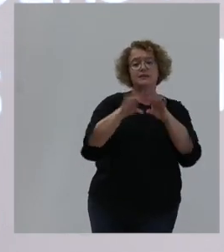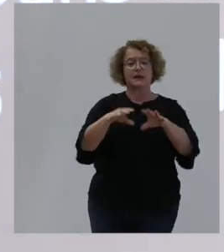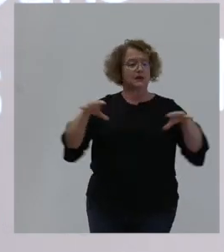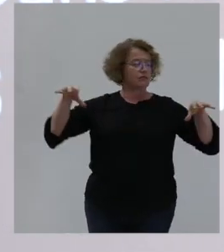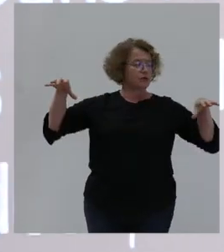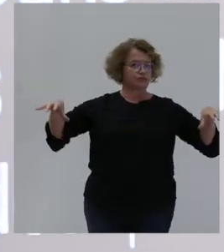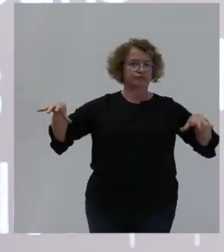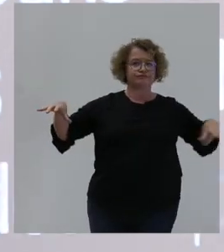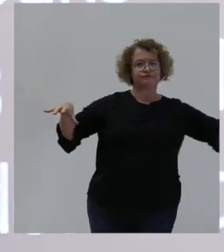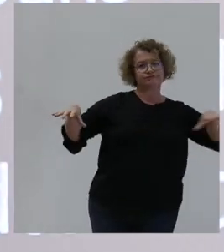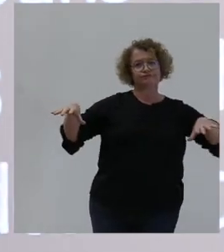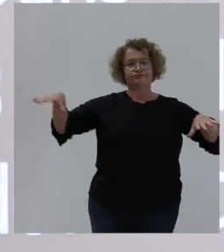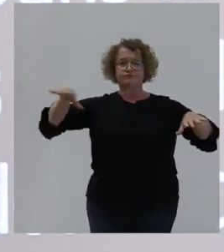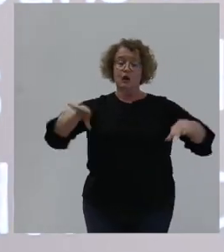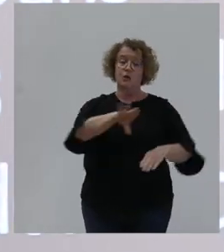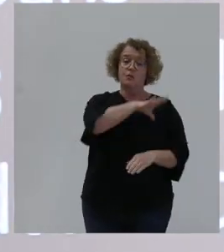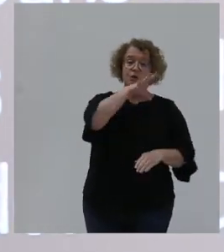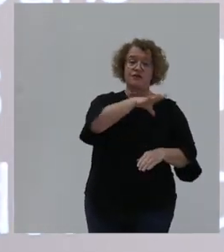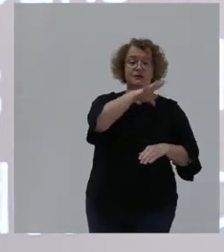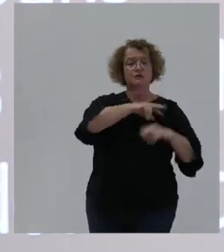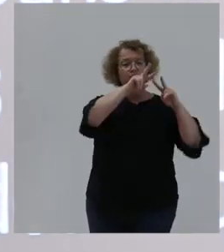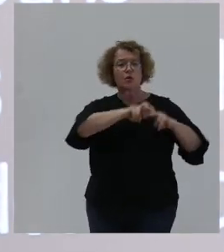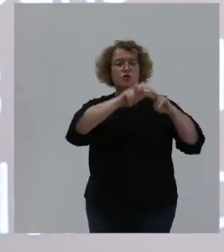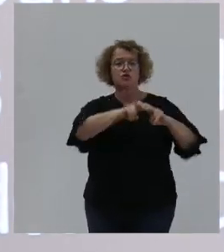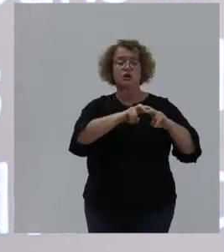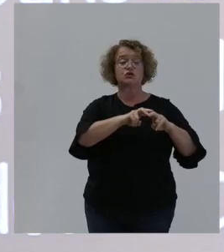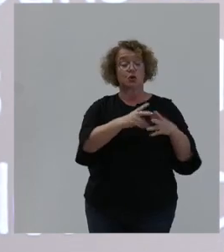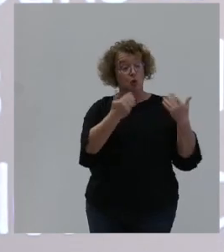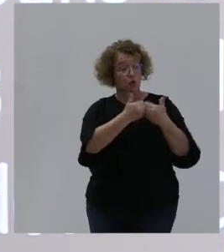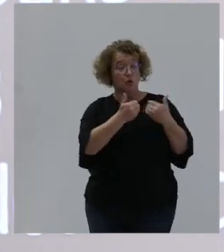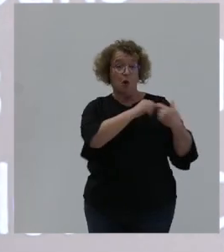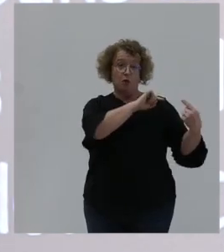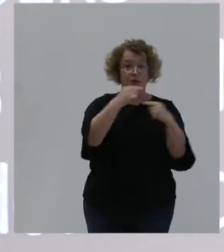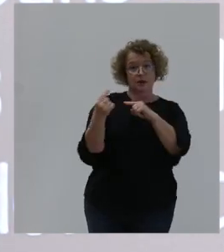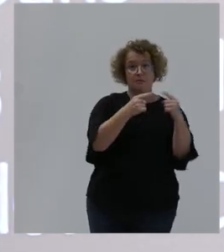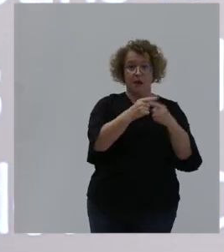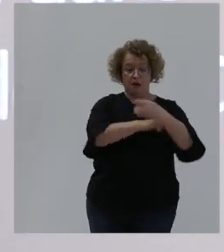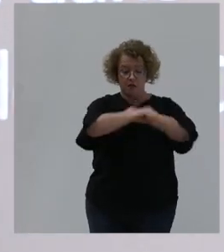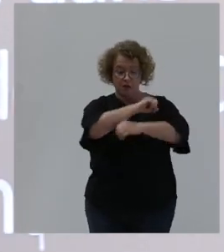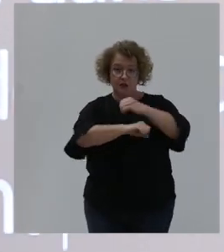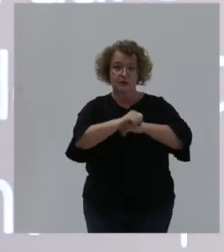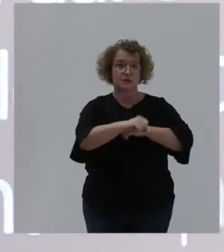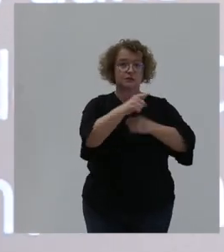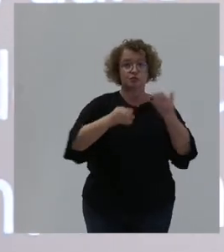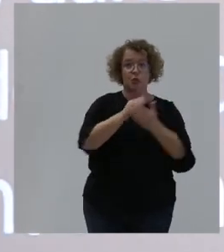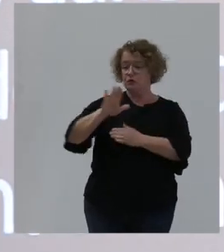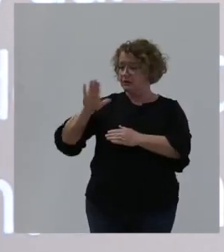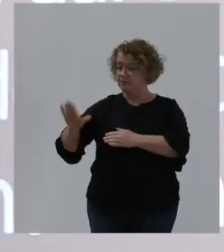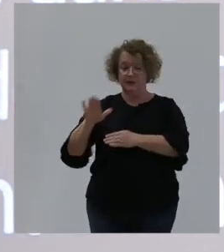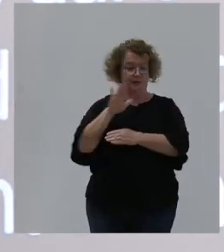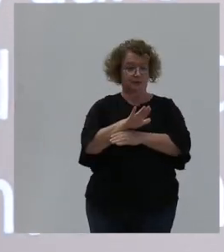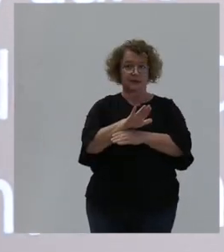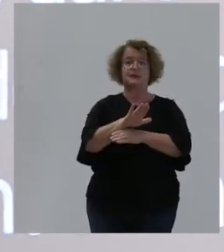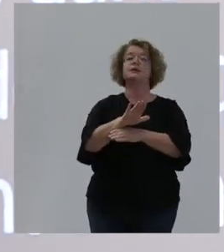les collèges enseignants-chercheurs ont souhaité tenir ce débat afin de présenter leurs projets respectifs et répondre